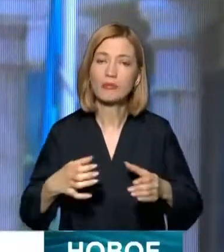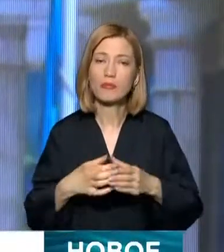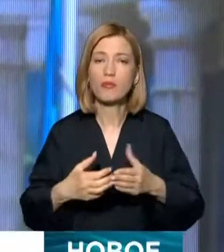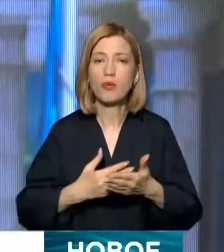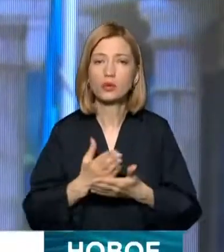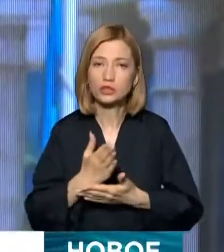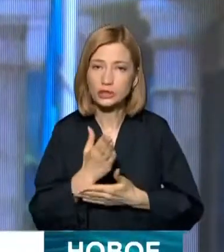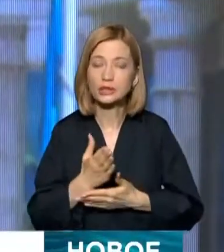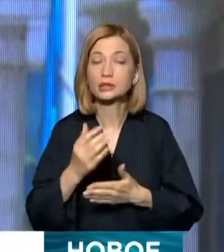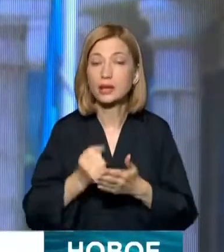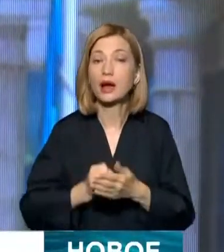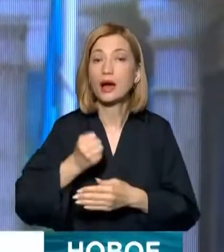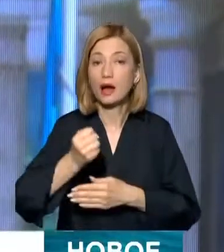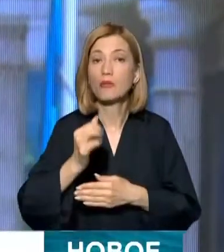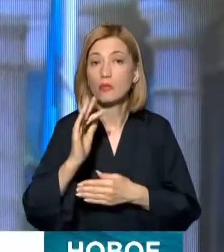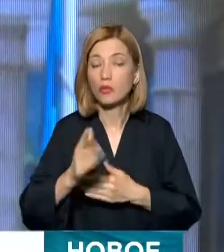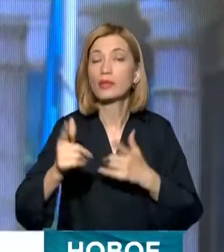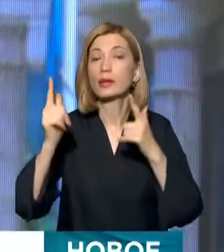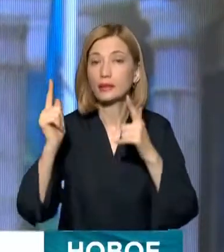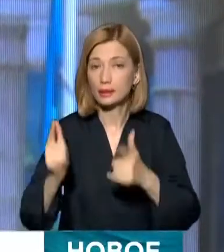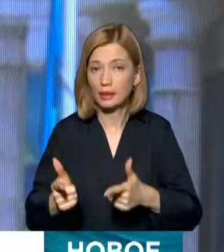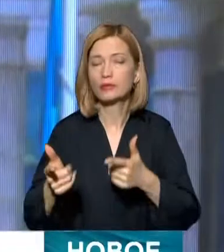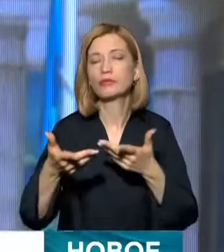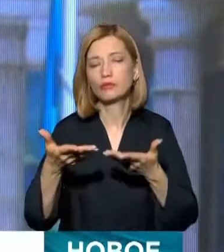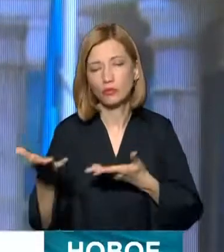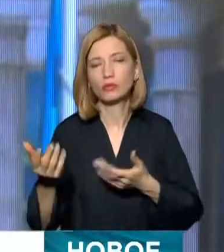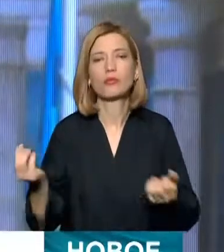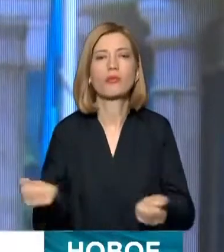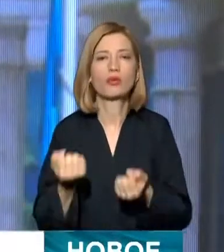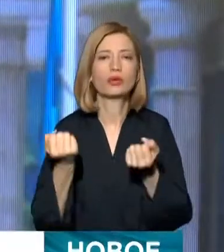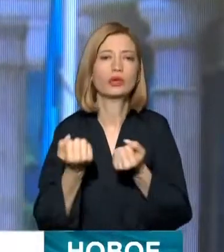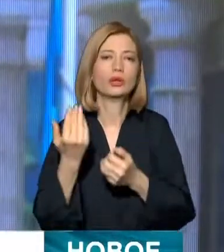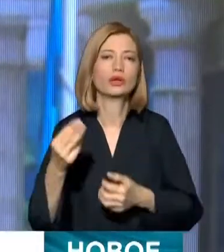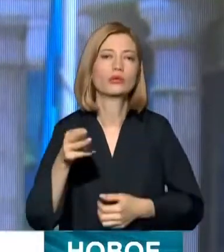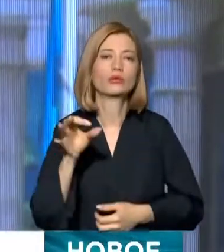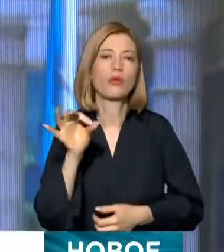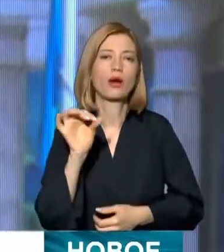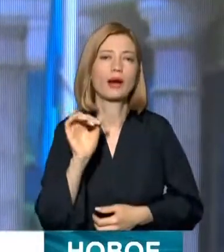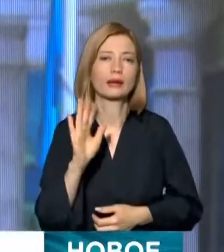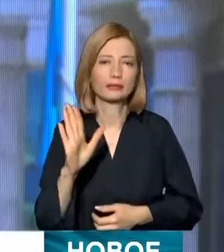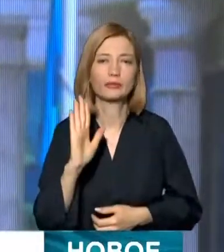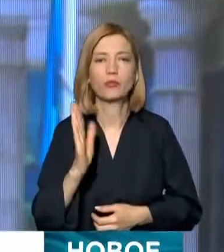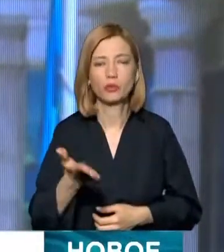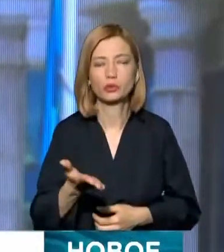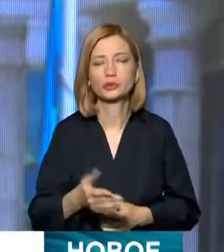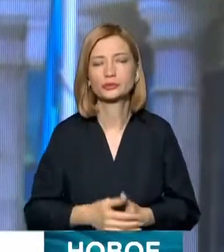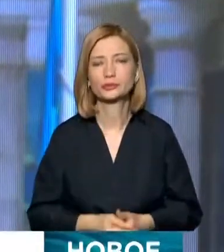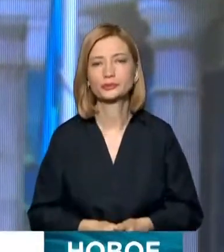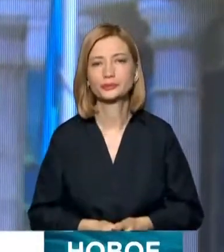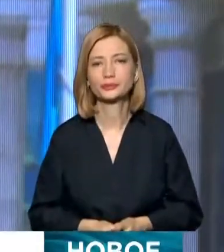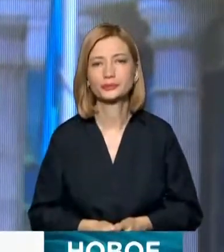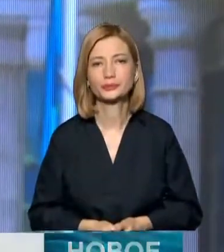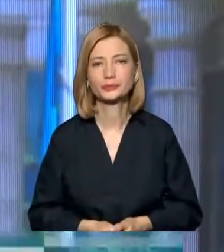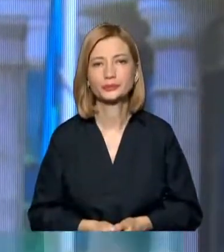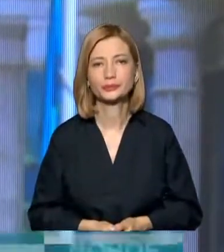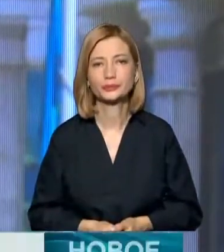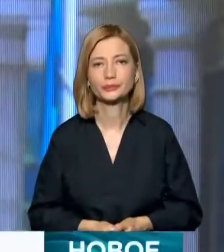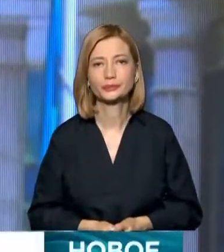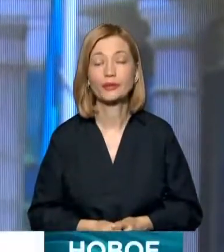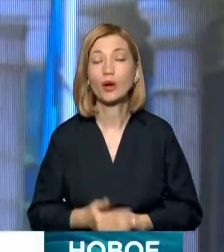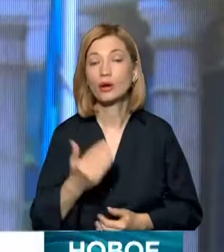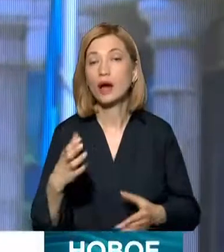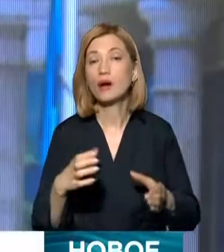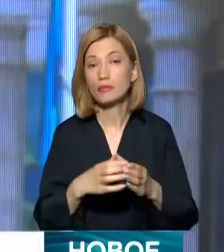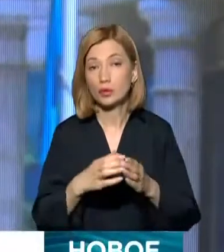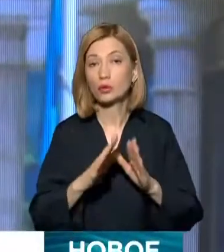политической партии. Если он согласится, то, безусловно, мы будем поддерживать кандидатуру действующего главы государства Касым-Жомарта Кемелевича Токаева. То есть от вашей